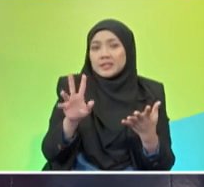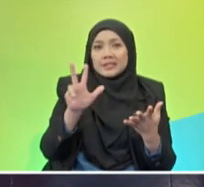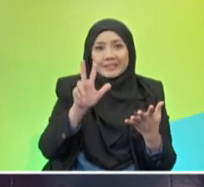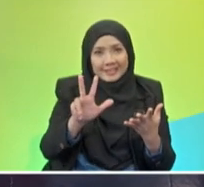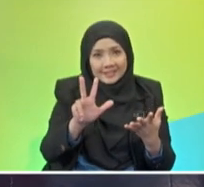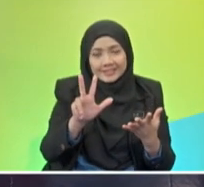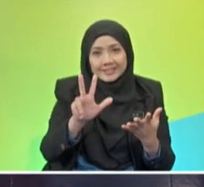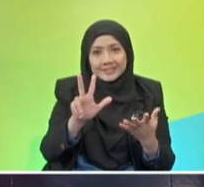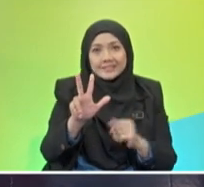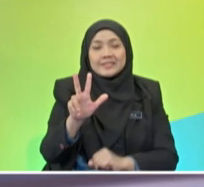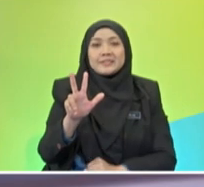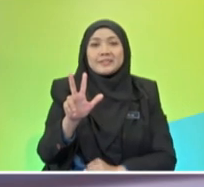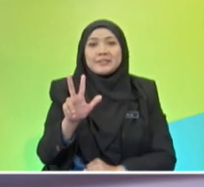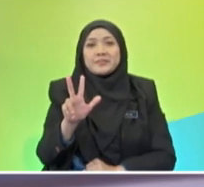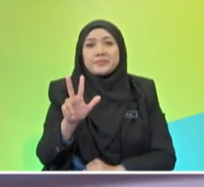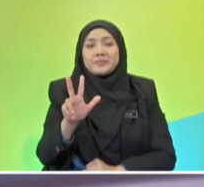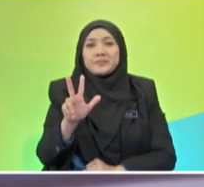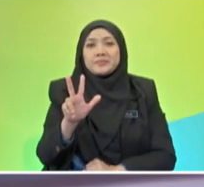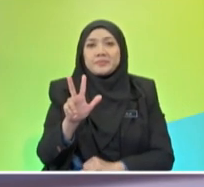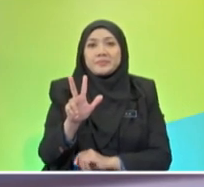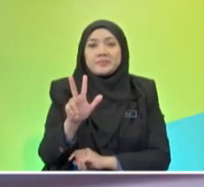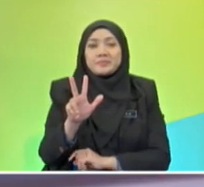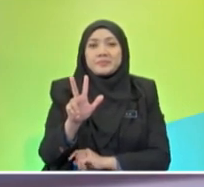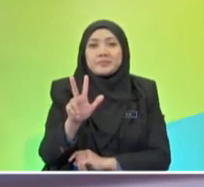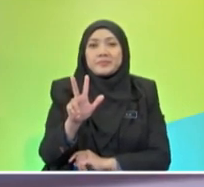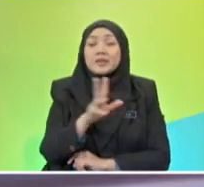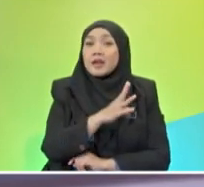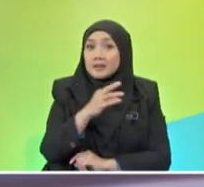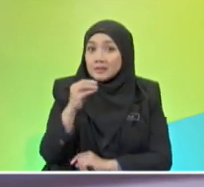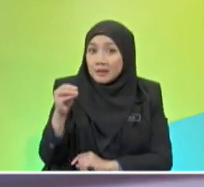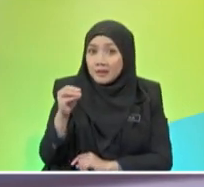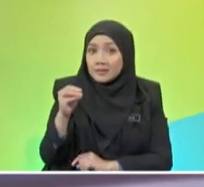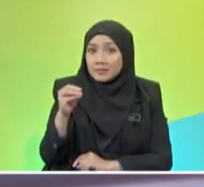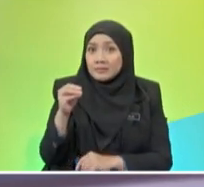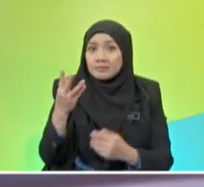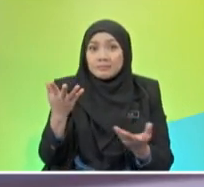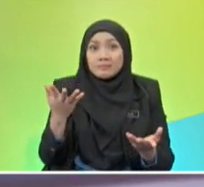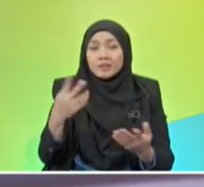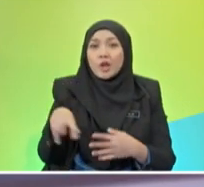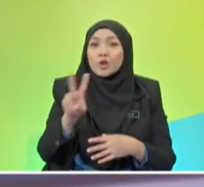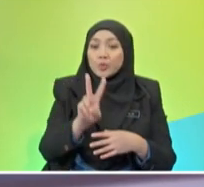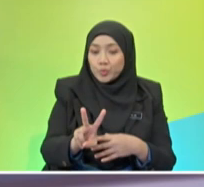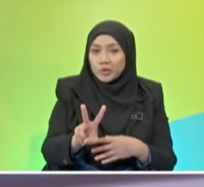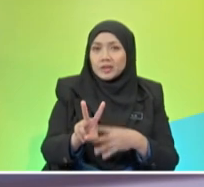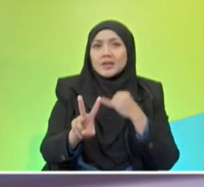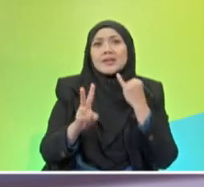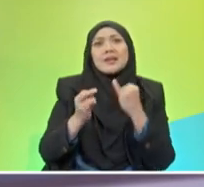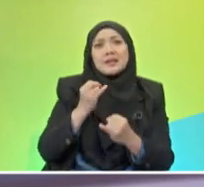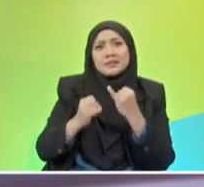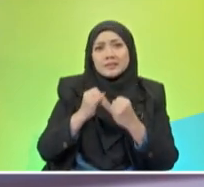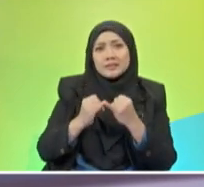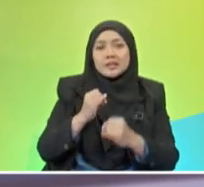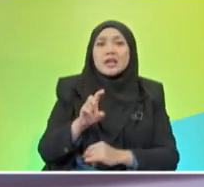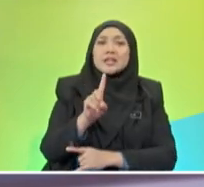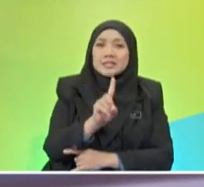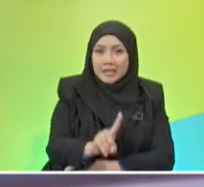Ya, betul. Pandai semua. 3 dan dah nak sampai ni 2. Dan akhirnya